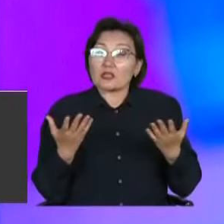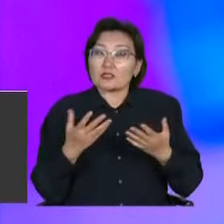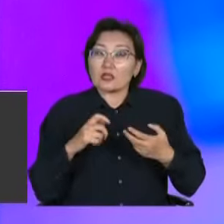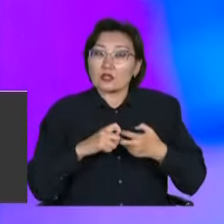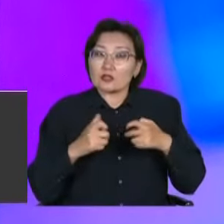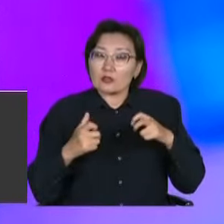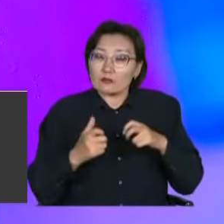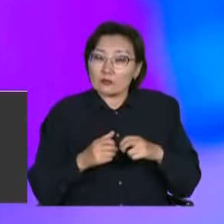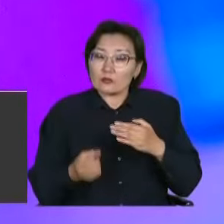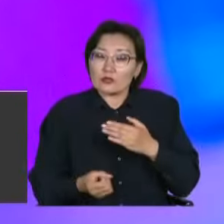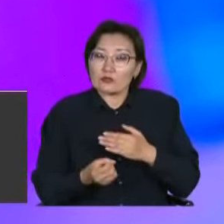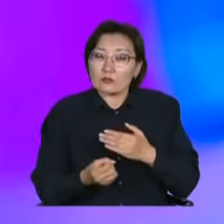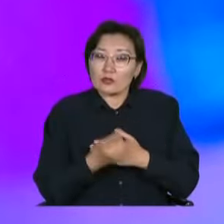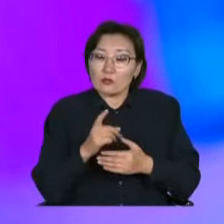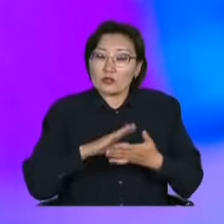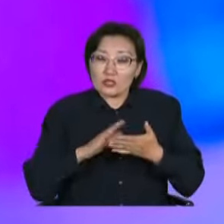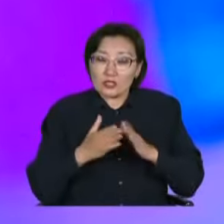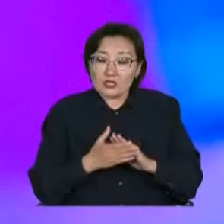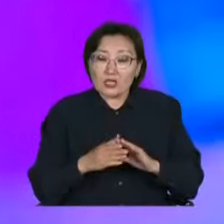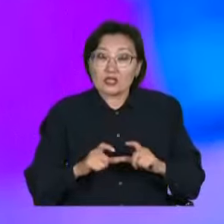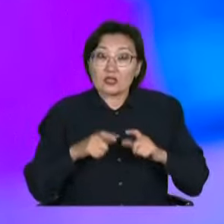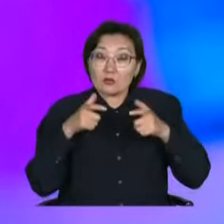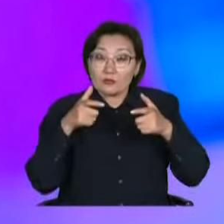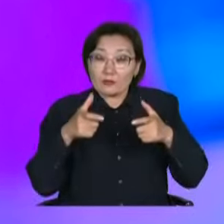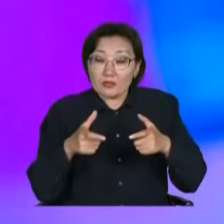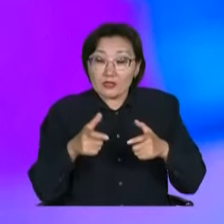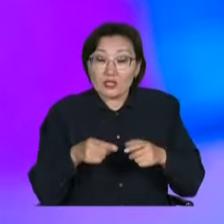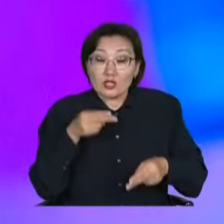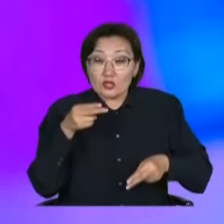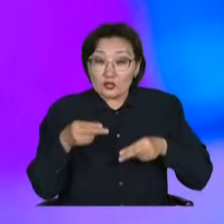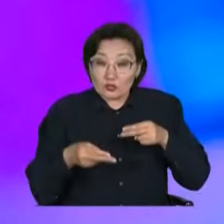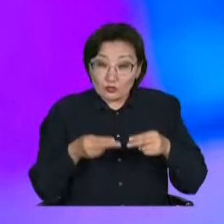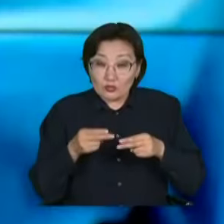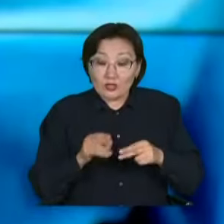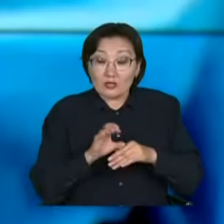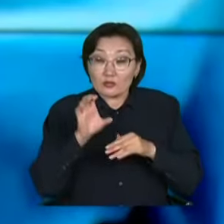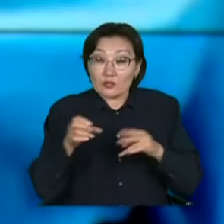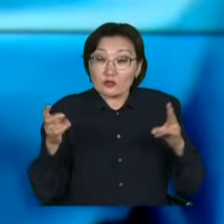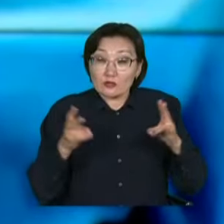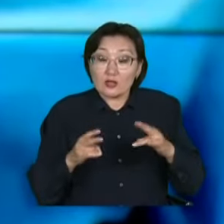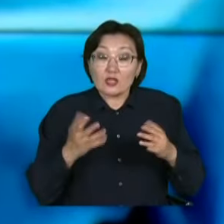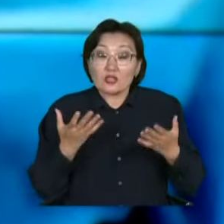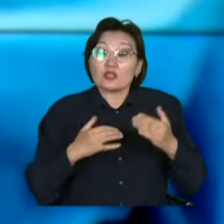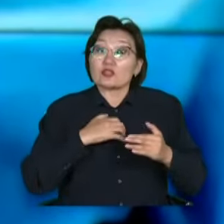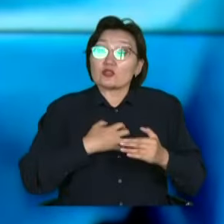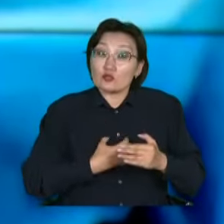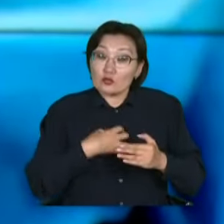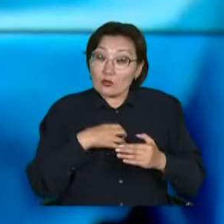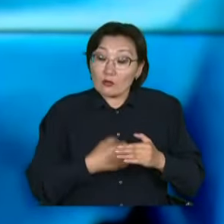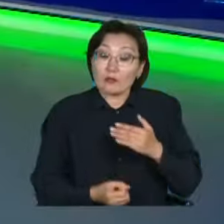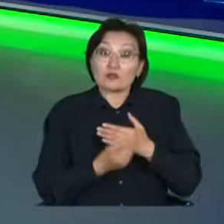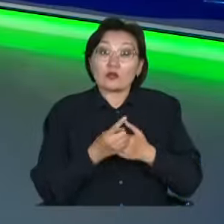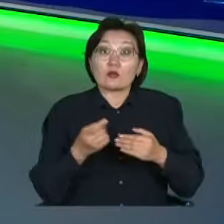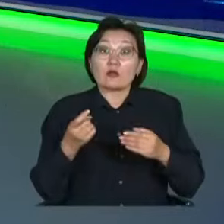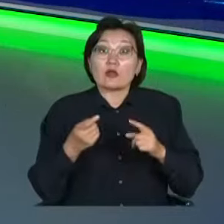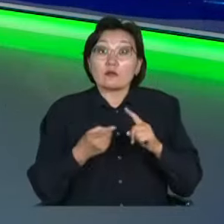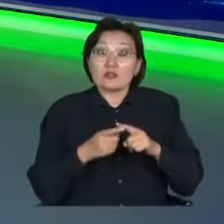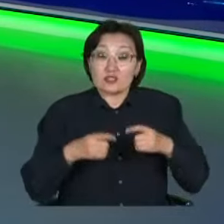жолдамамен жіберіп тұру керек. Немесе жөтел пайда болған кезде бірінші рентген жасап,